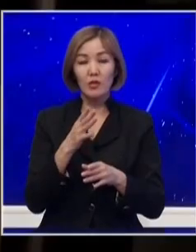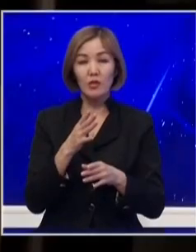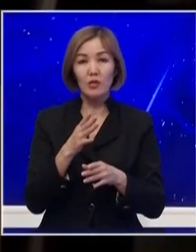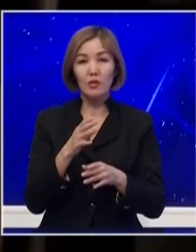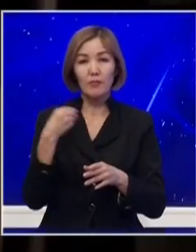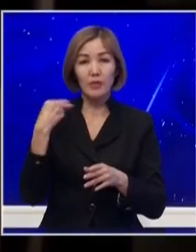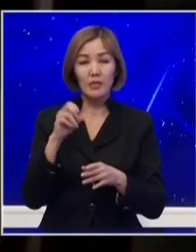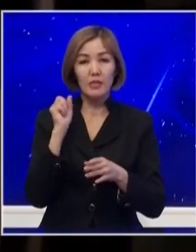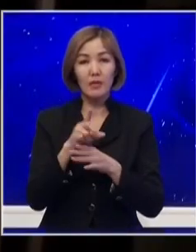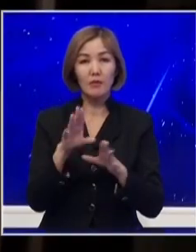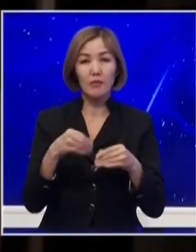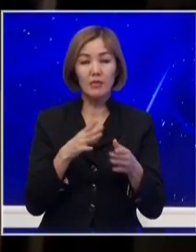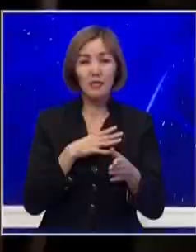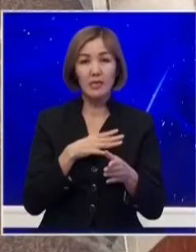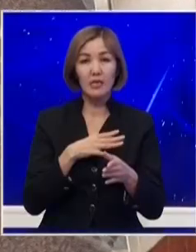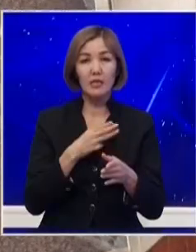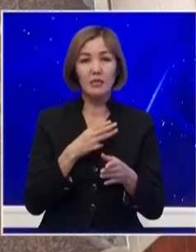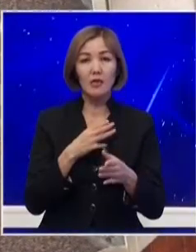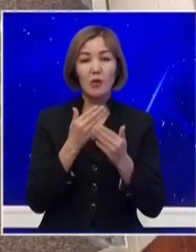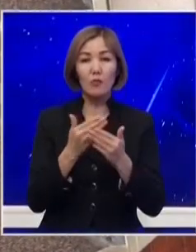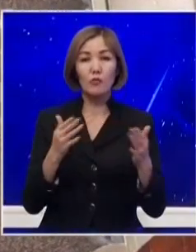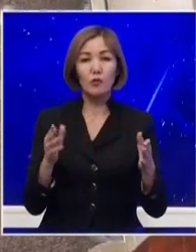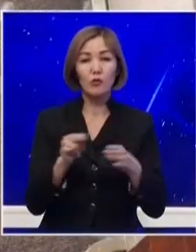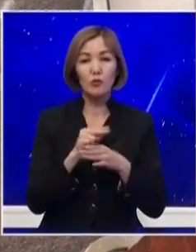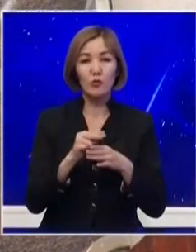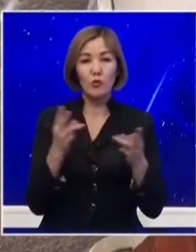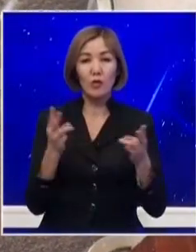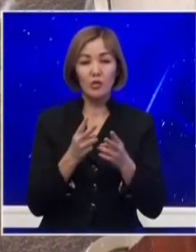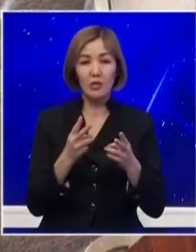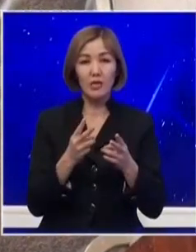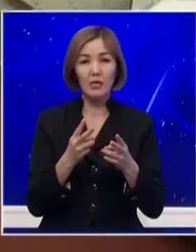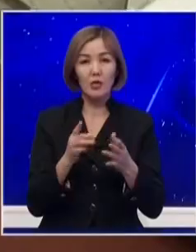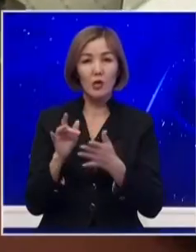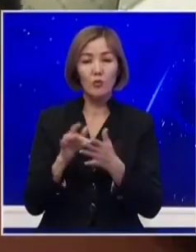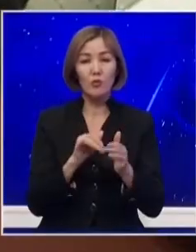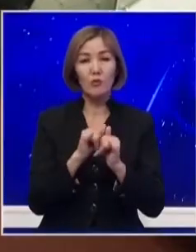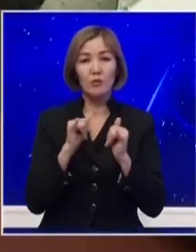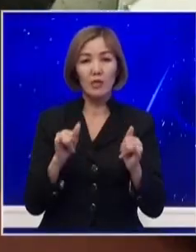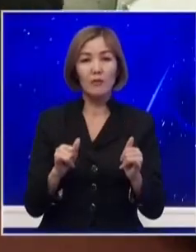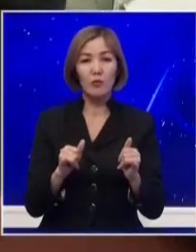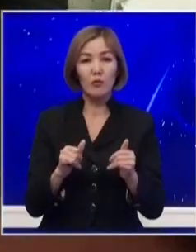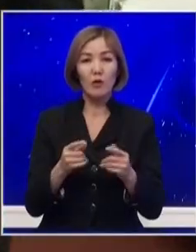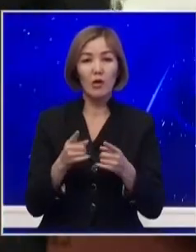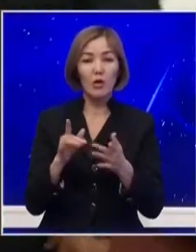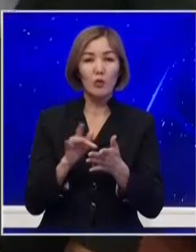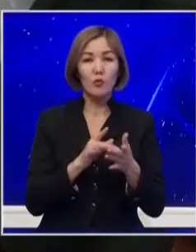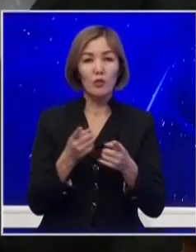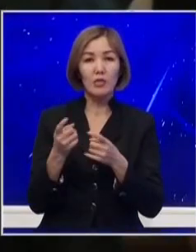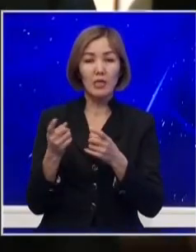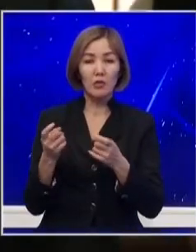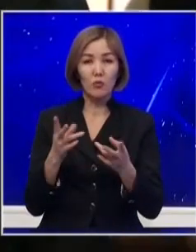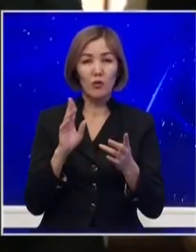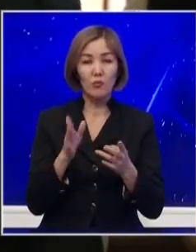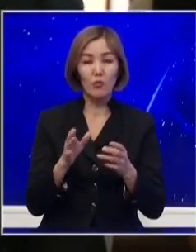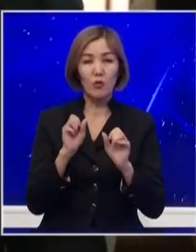Президент тапсырмасына сәйкес Шоқан Уәлиханов музейіне жөндеу жұмыстары қажет. Себебі туризмді дамытуға және туристердің көптеп келуіне сеп